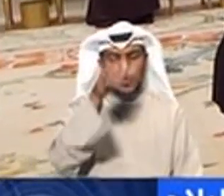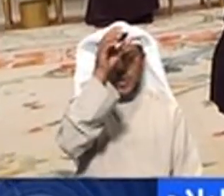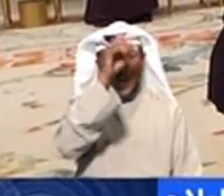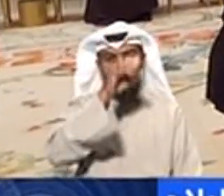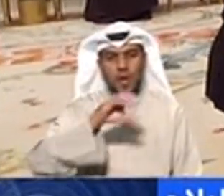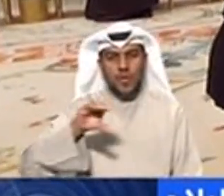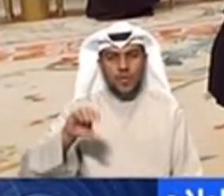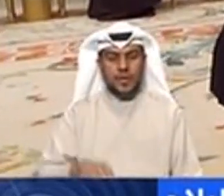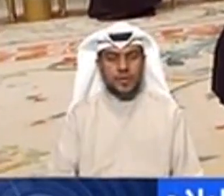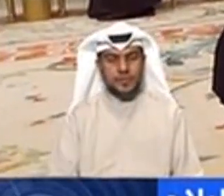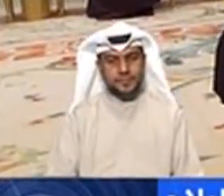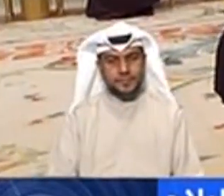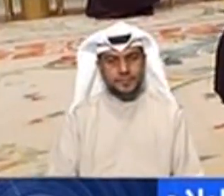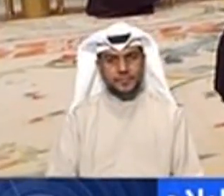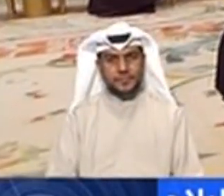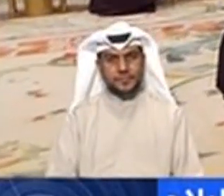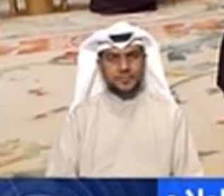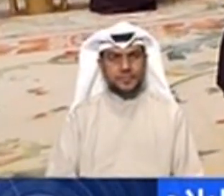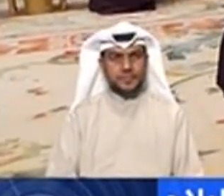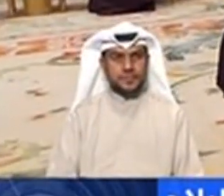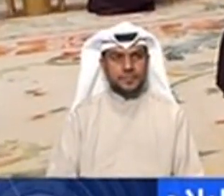جنوب أفريقيا.